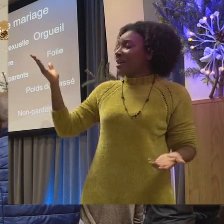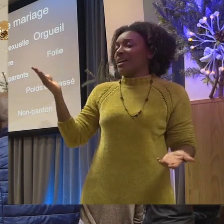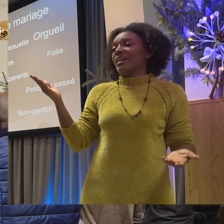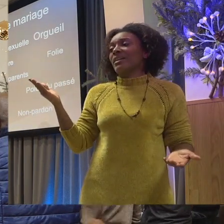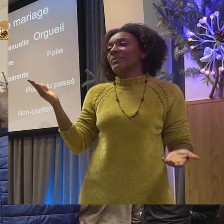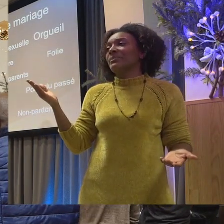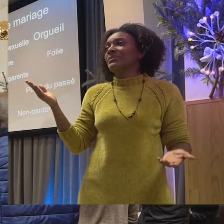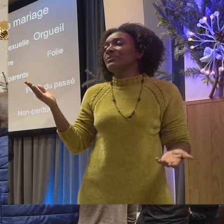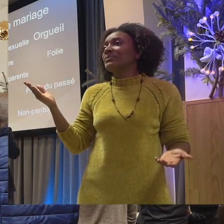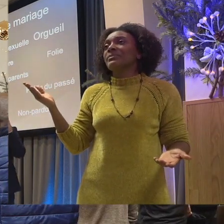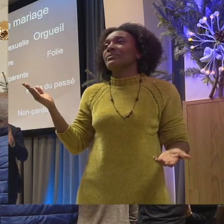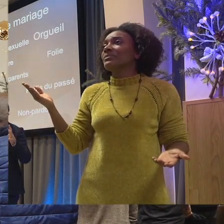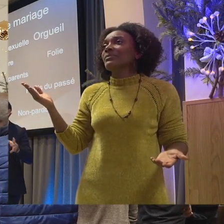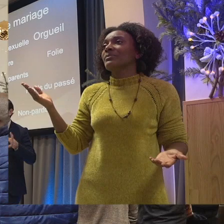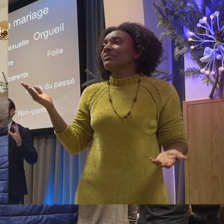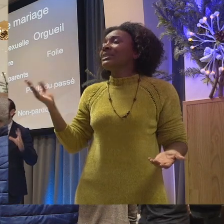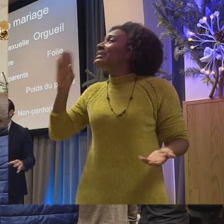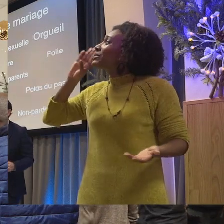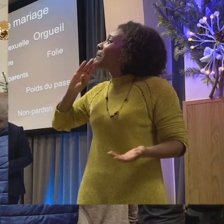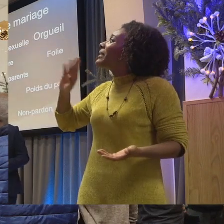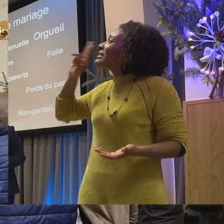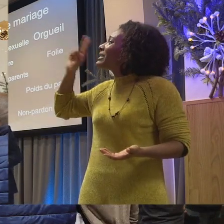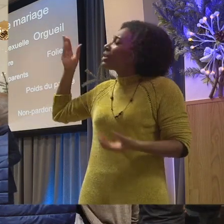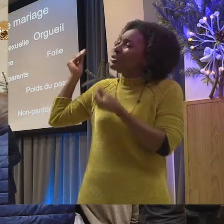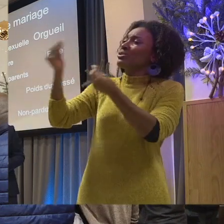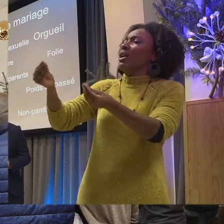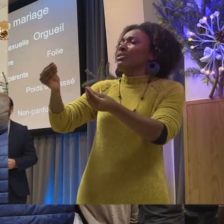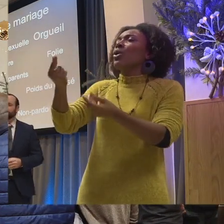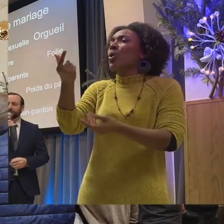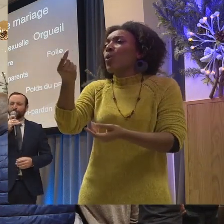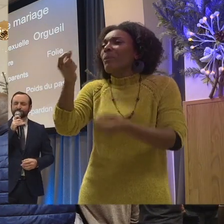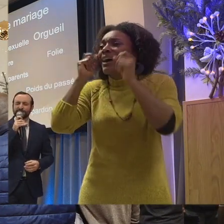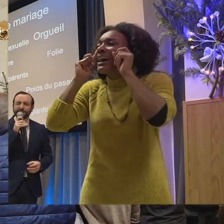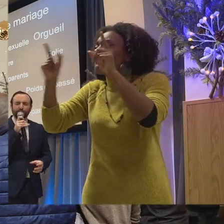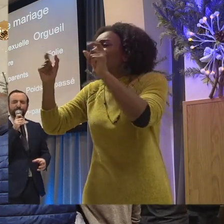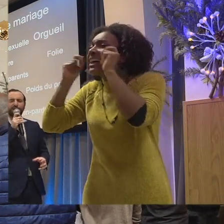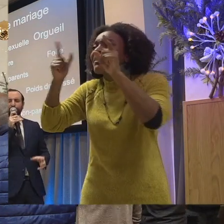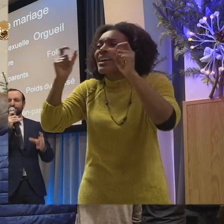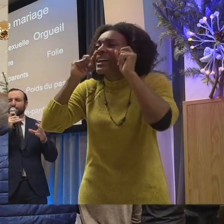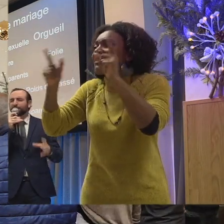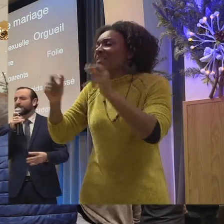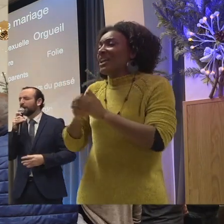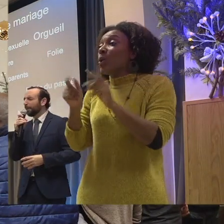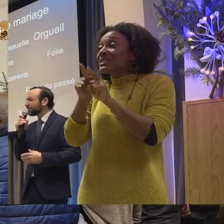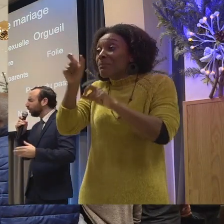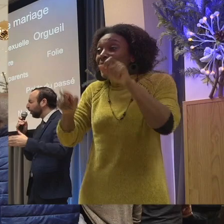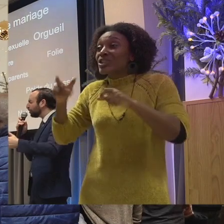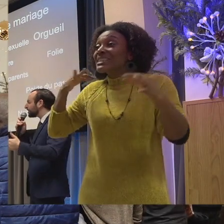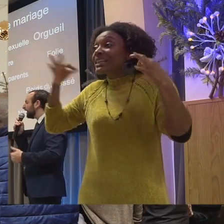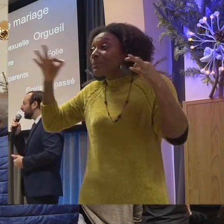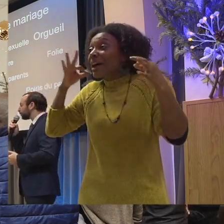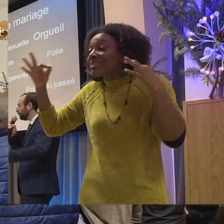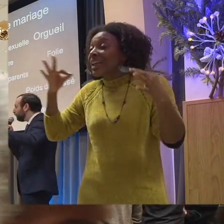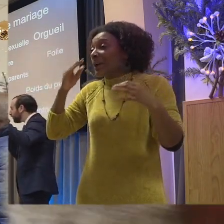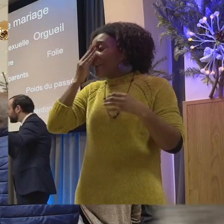couples de cette église, ils sont d'une véritable puissance spirituelle. Seigneur, je te prie pour celles et ceux aussi qui sont célibataires, parce qu'eux